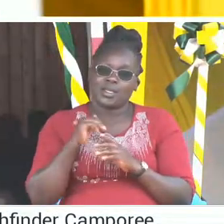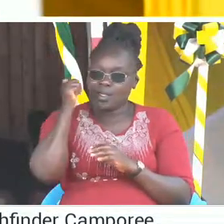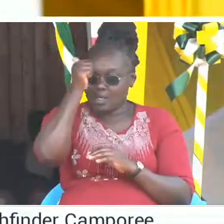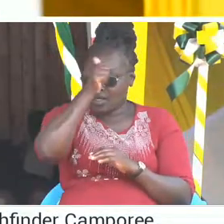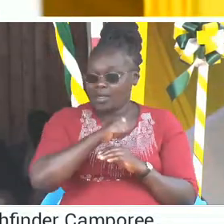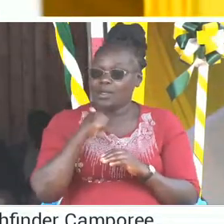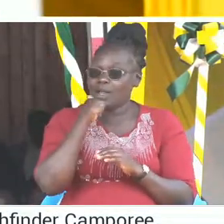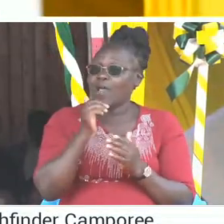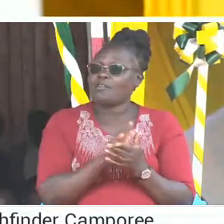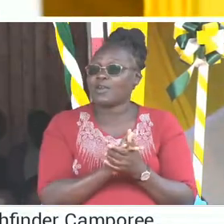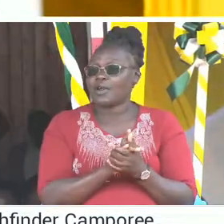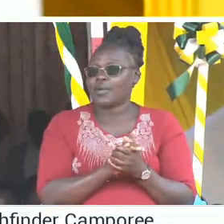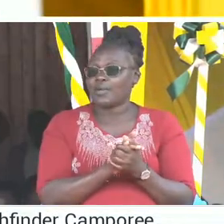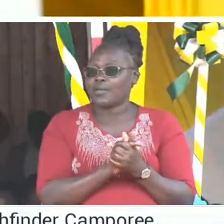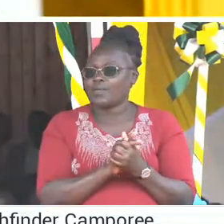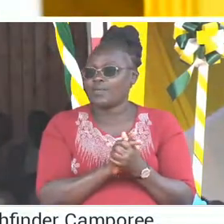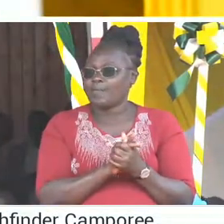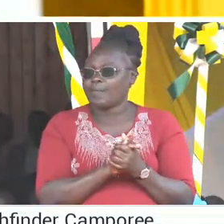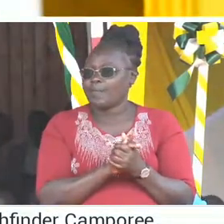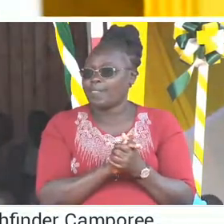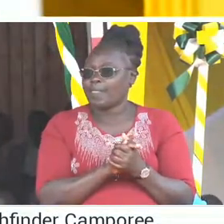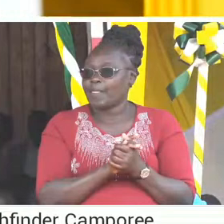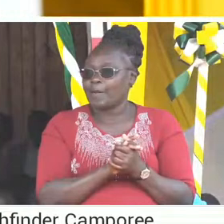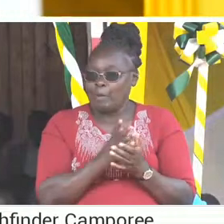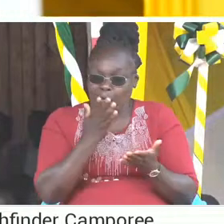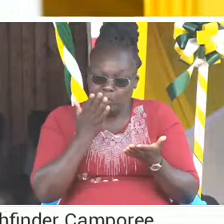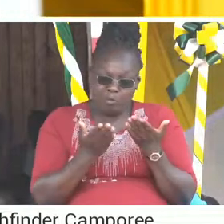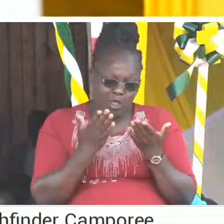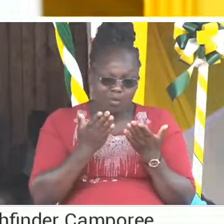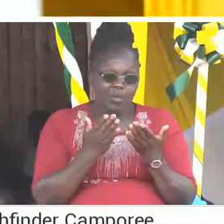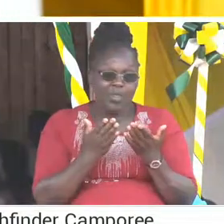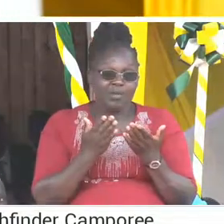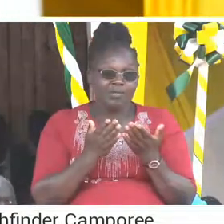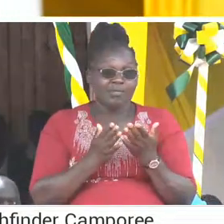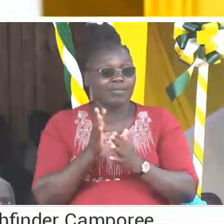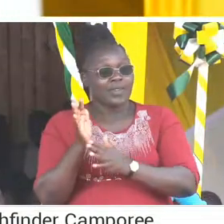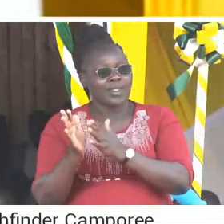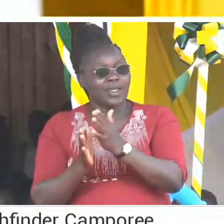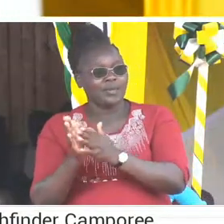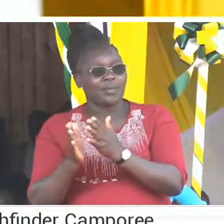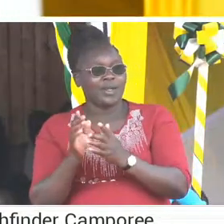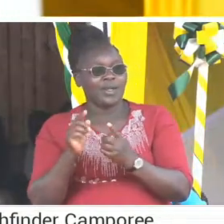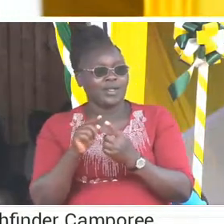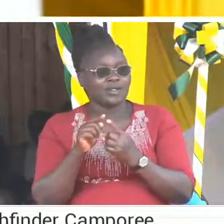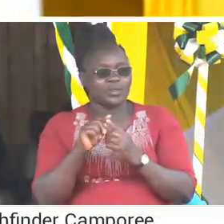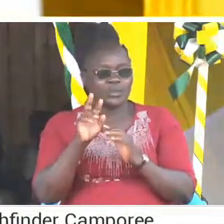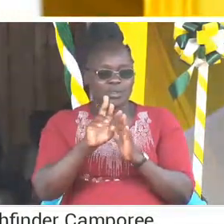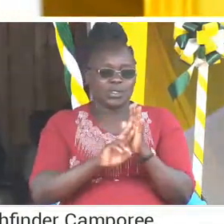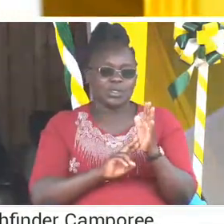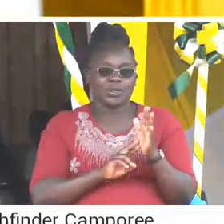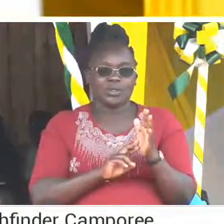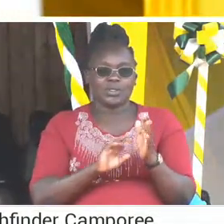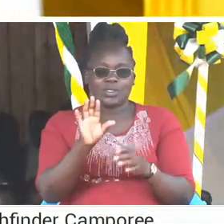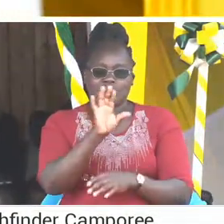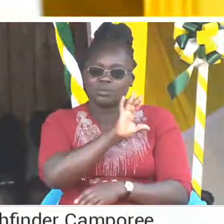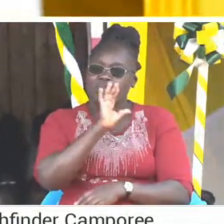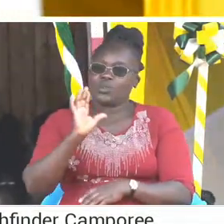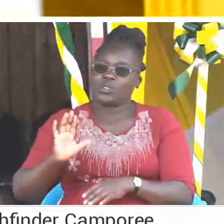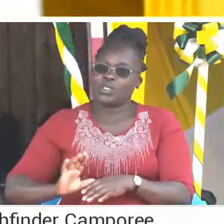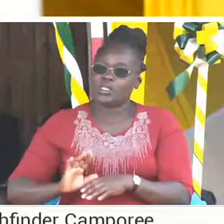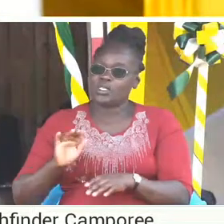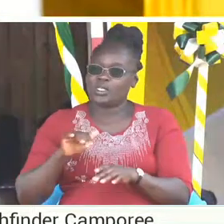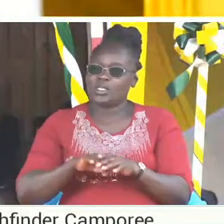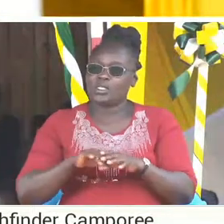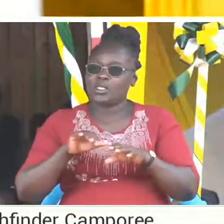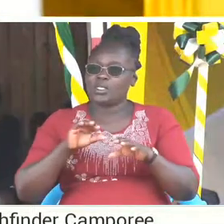Inaonekana ni kama wanalenga kureduce Christianity in the world. Na tunakataa. Sijui kama watu